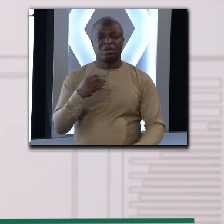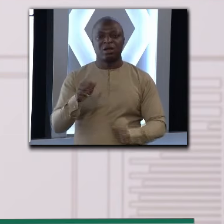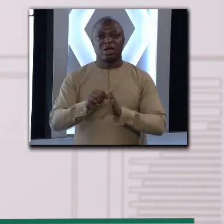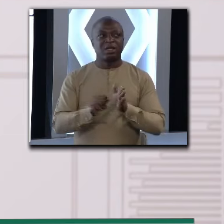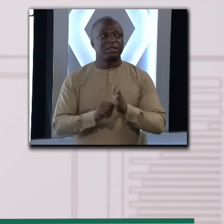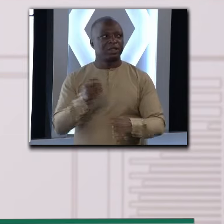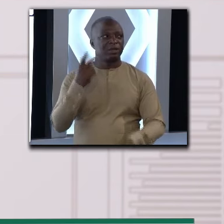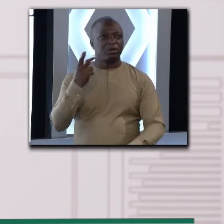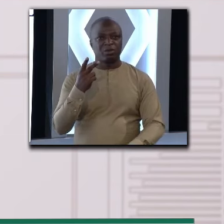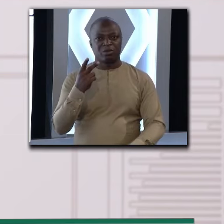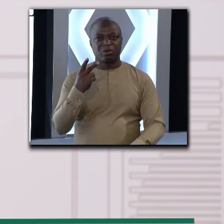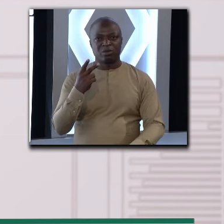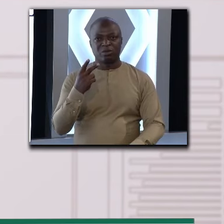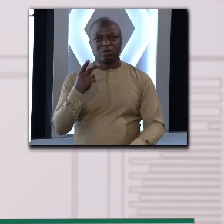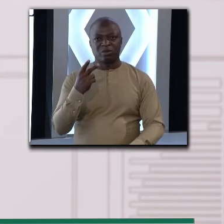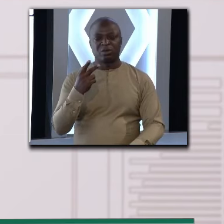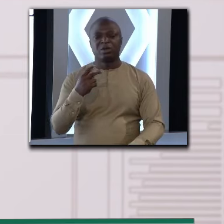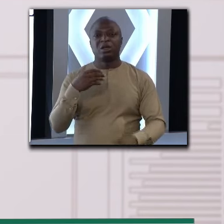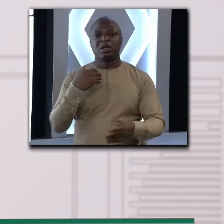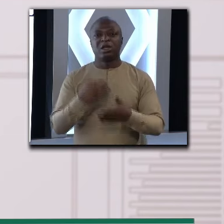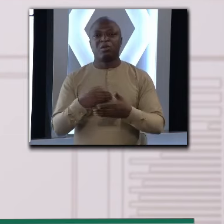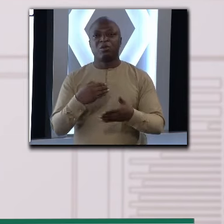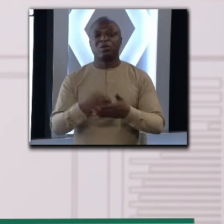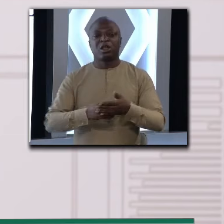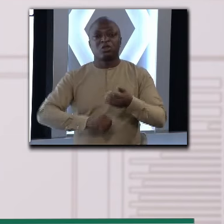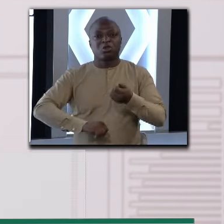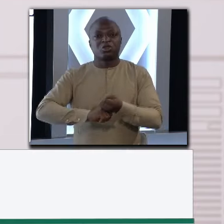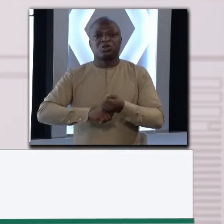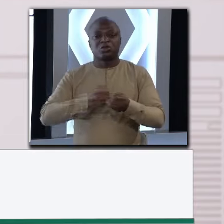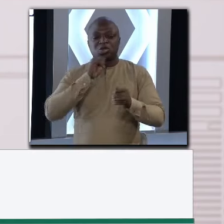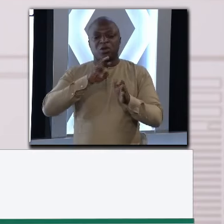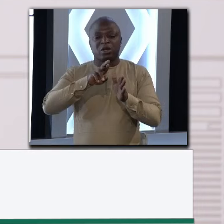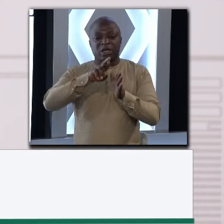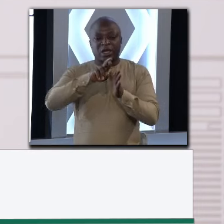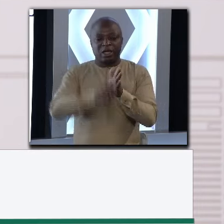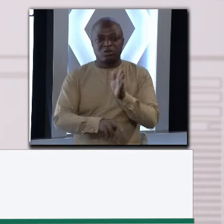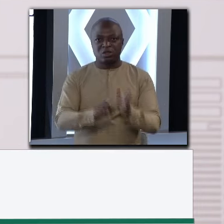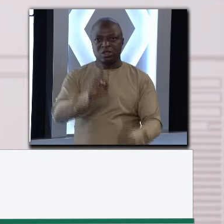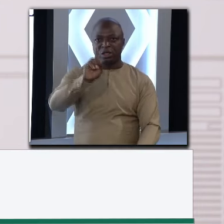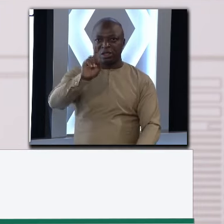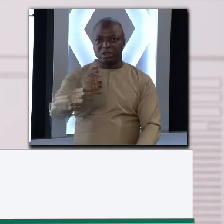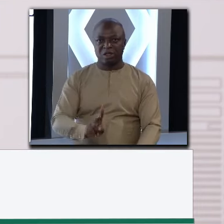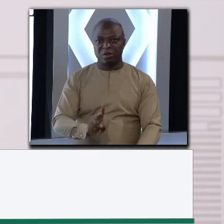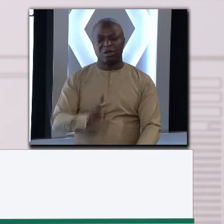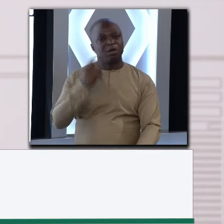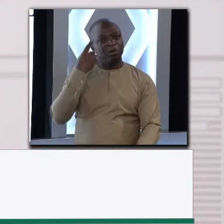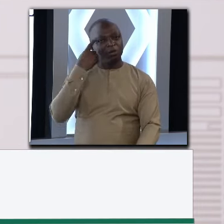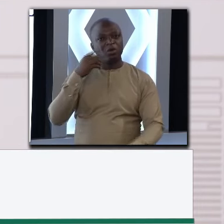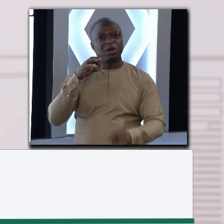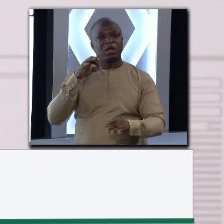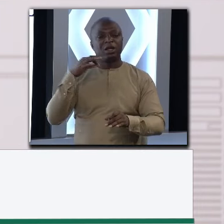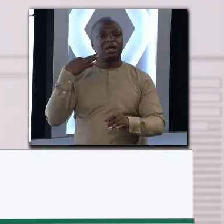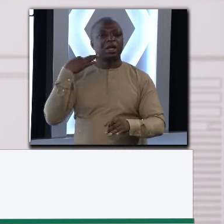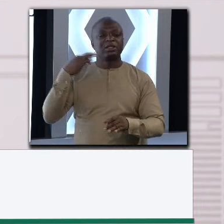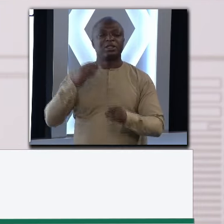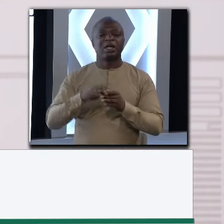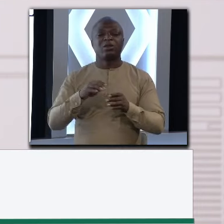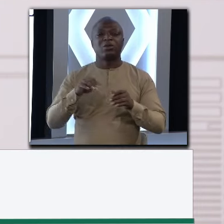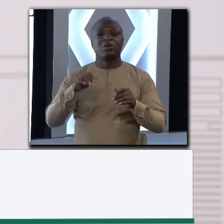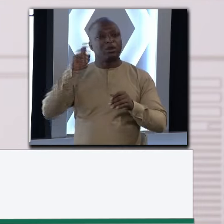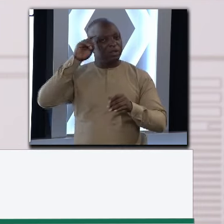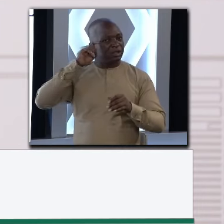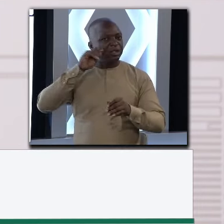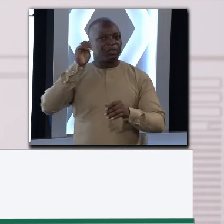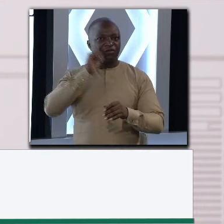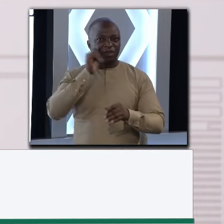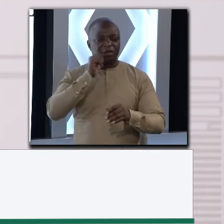Article 2. Les montants du cautionnement sont réduits de moitié pour les candidats de sexe féminin aux deux